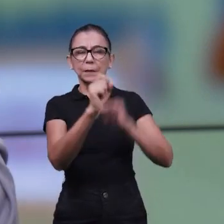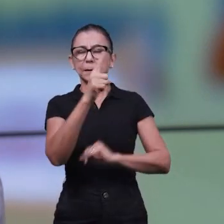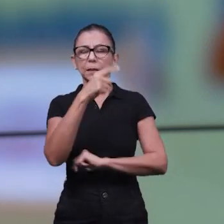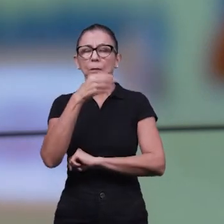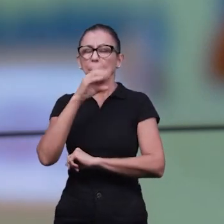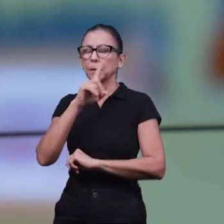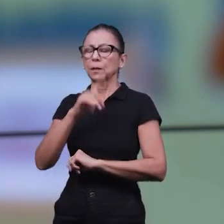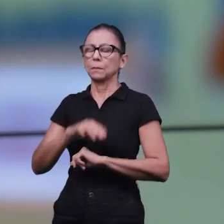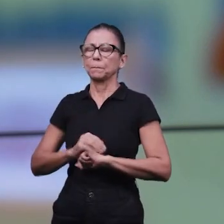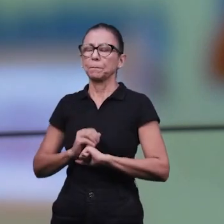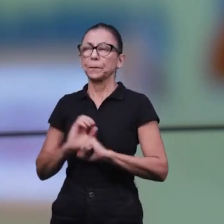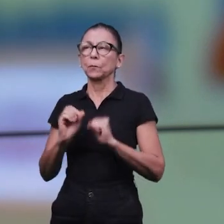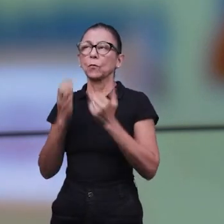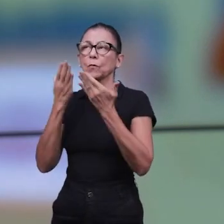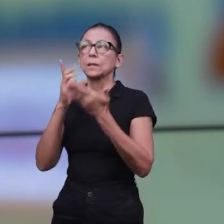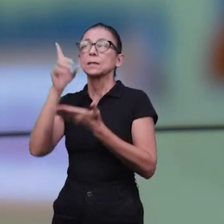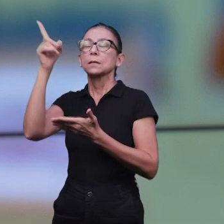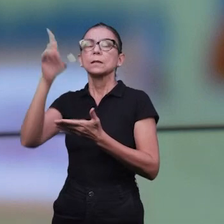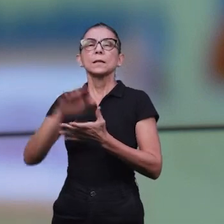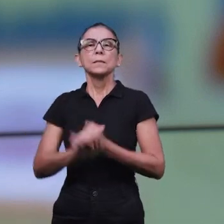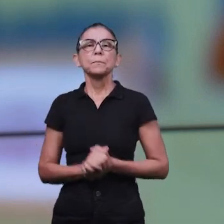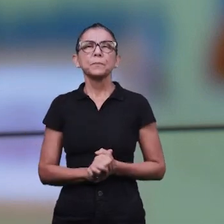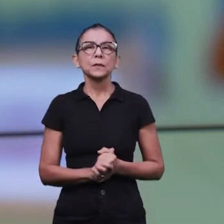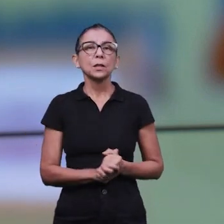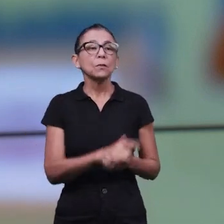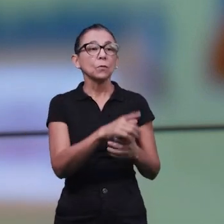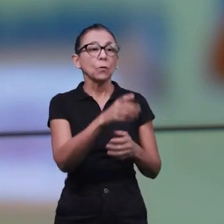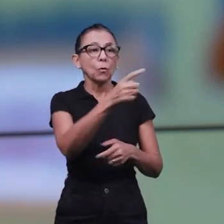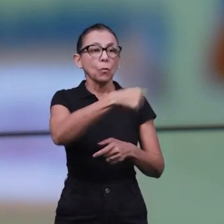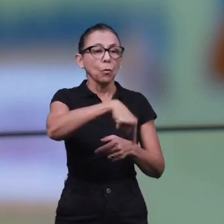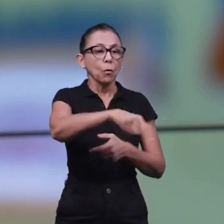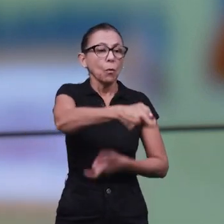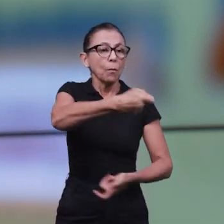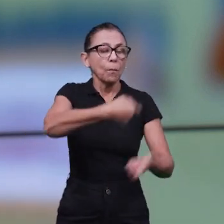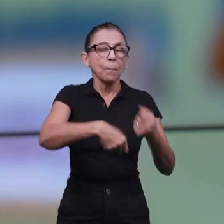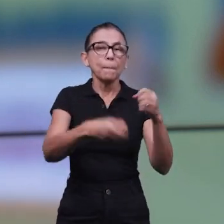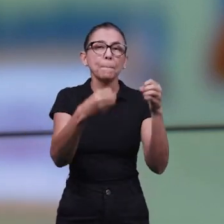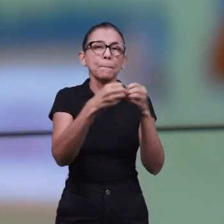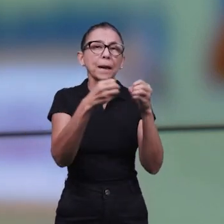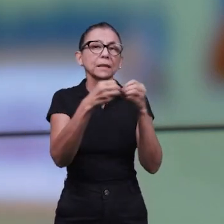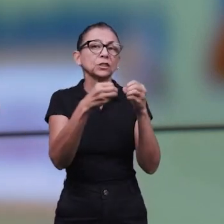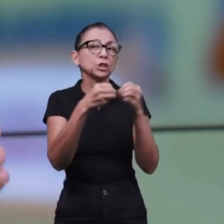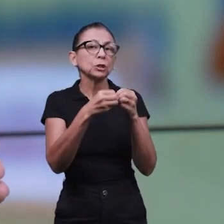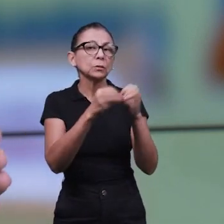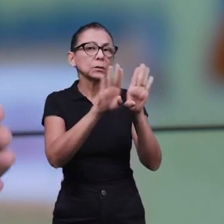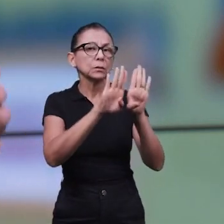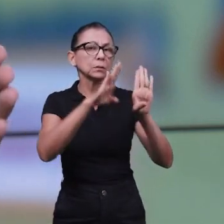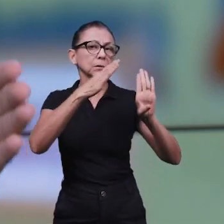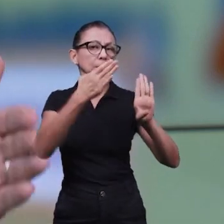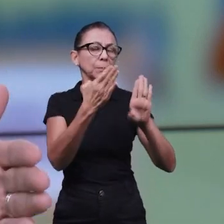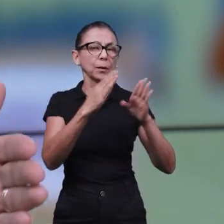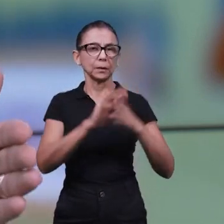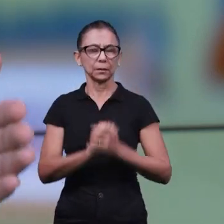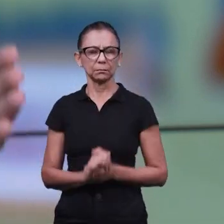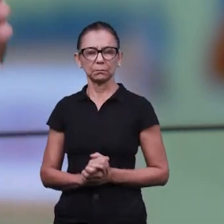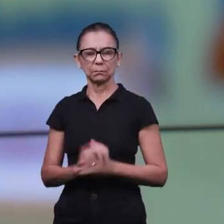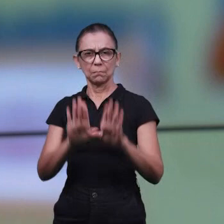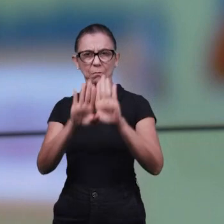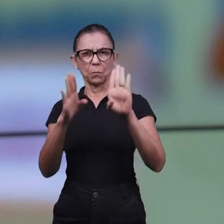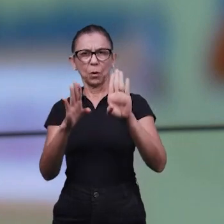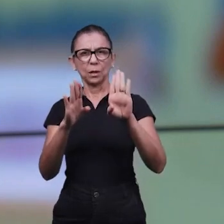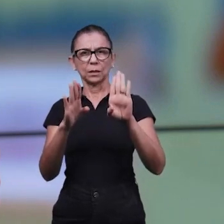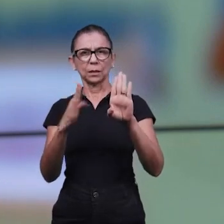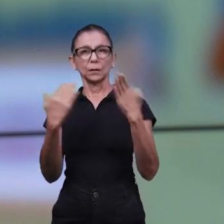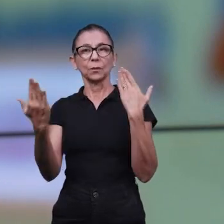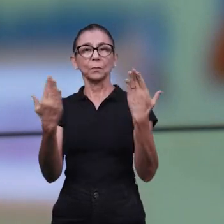Jésus. Il a laissé enregistrer dans sa parole, moi je suis la porte. Si quelqu'un entre par moi,